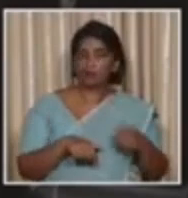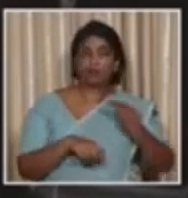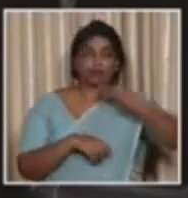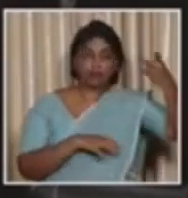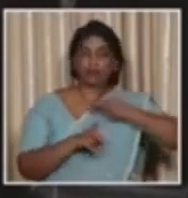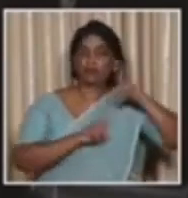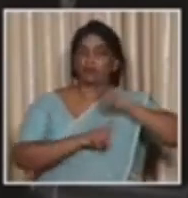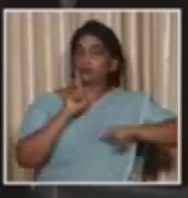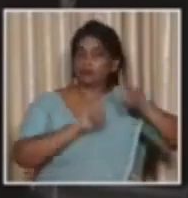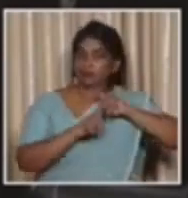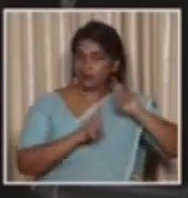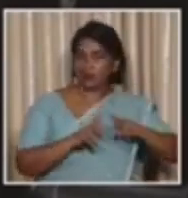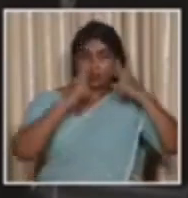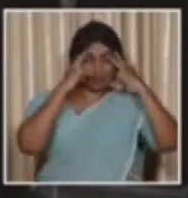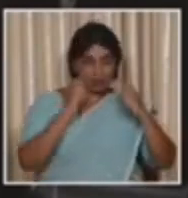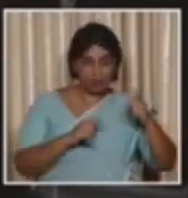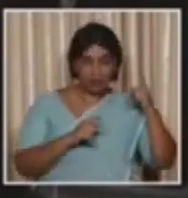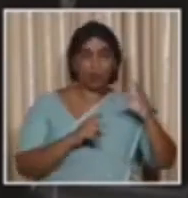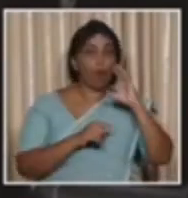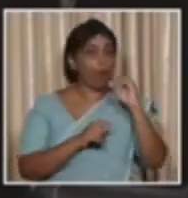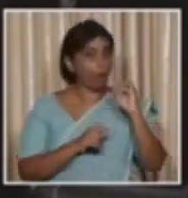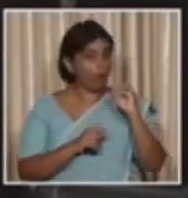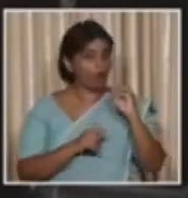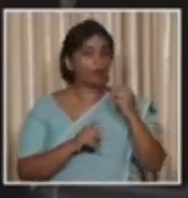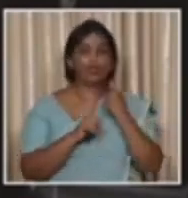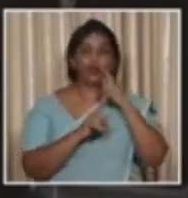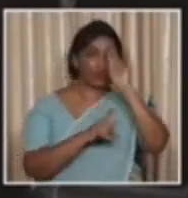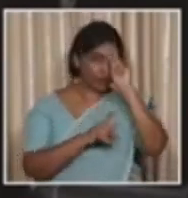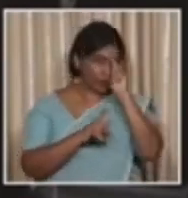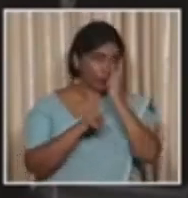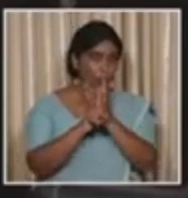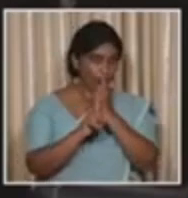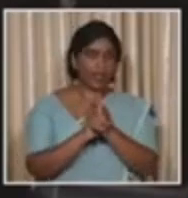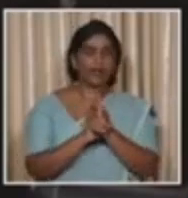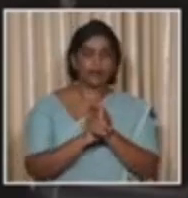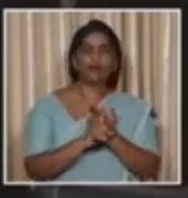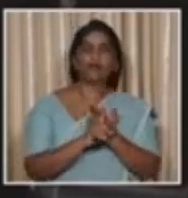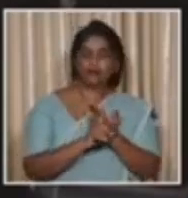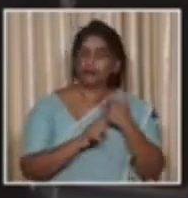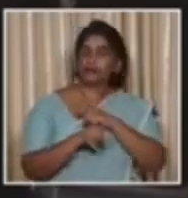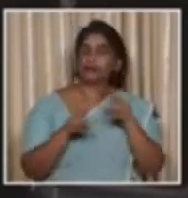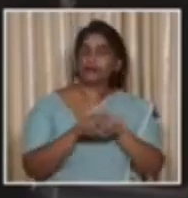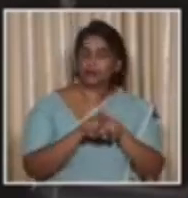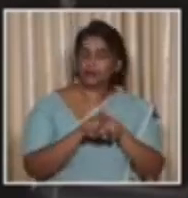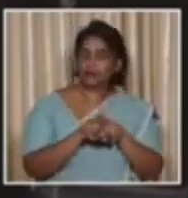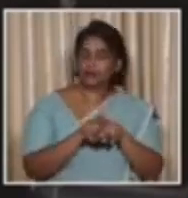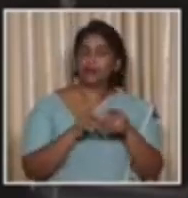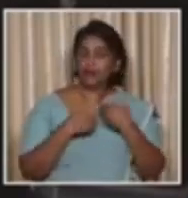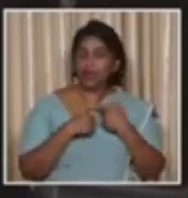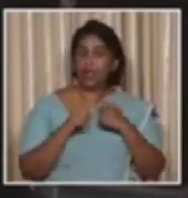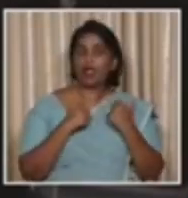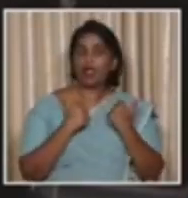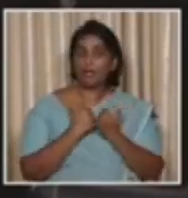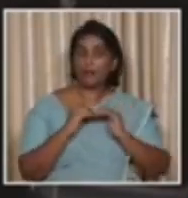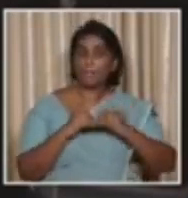ද්විපාර්ශ්වික සාකච්ඡා කරලා තියෙනවා සෞදි අරාබිය, ඕමානය, කුවේටය සහ එක්සත් අරාබි එමිරාජ්‍ය සමග අපි අප්‍රේල්